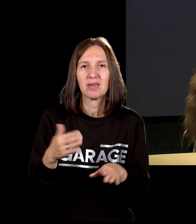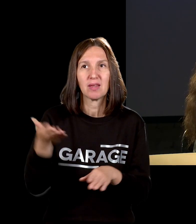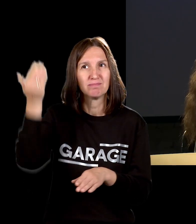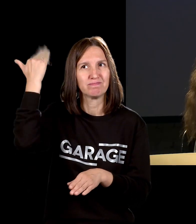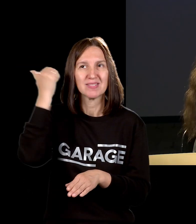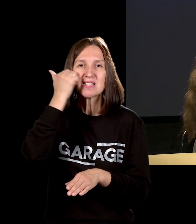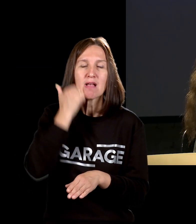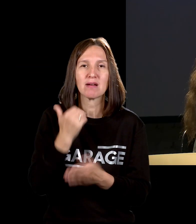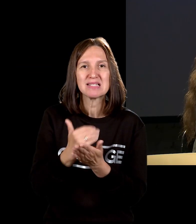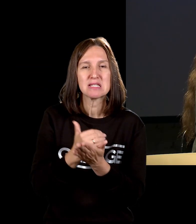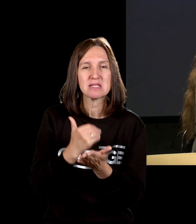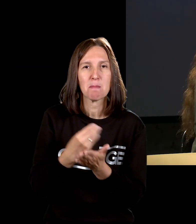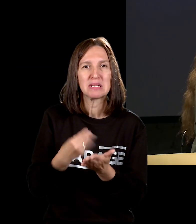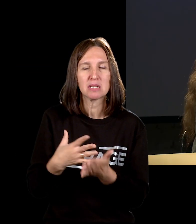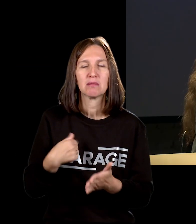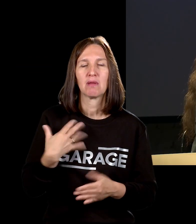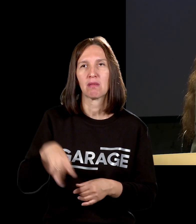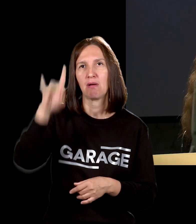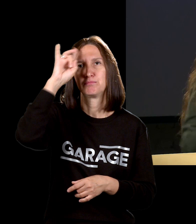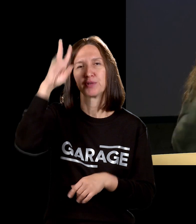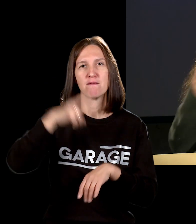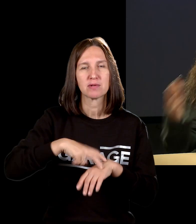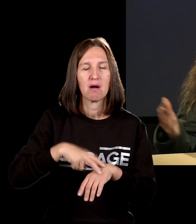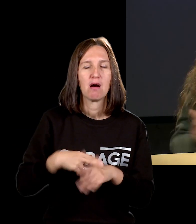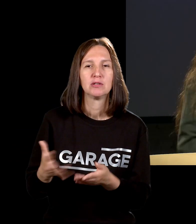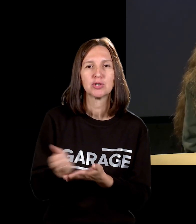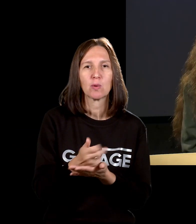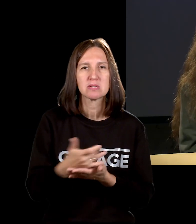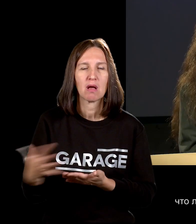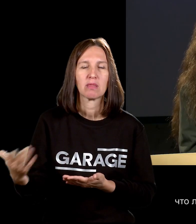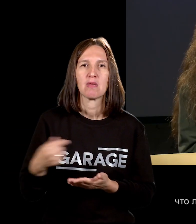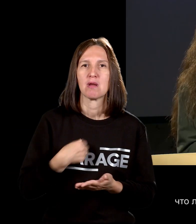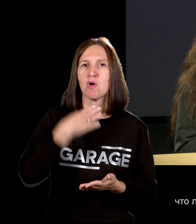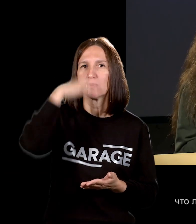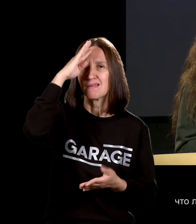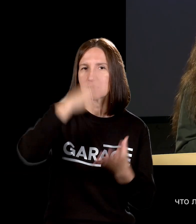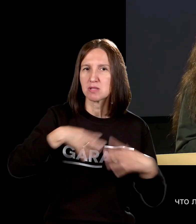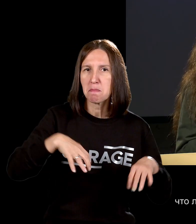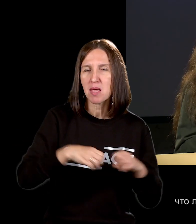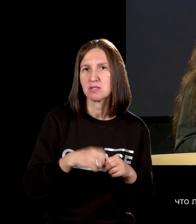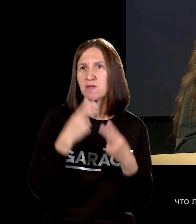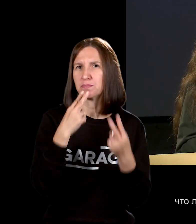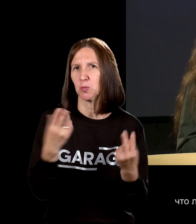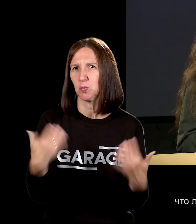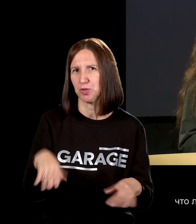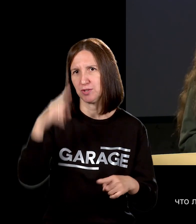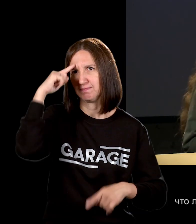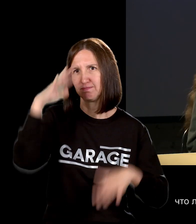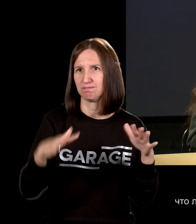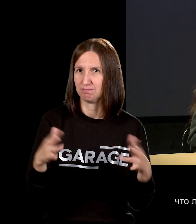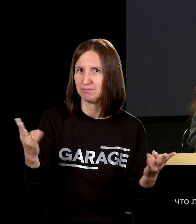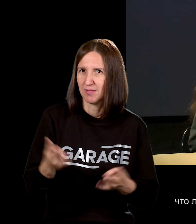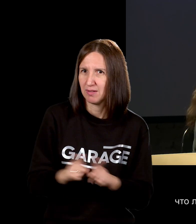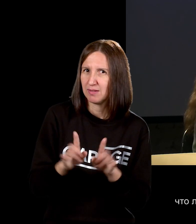которые ты преуспевающий врач, знаменитый коллекционер, отец семейства, она настолько сомнительна, что лучше